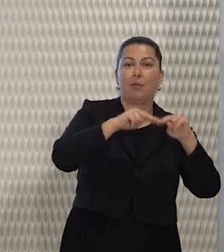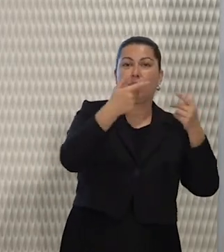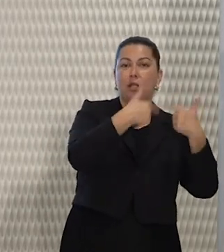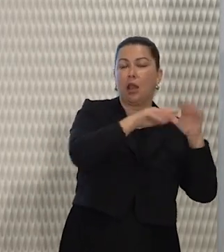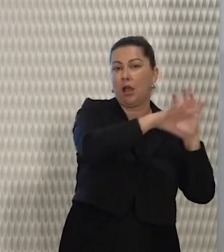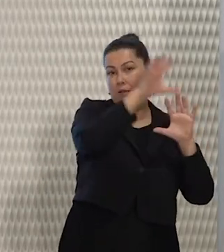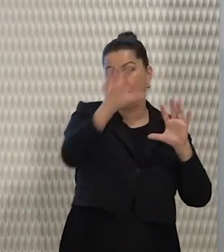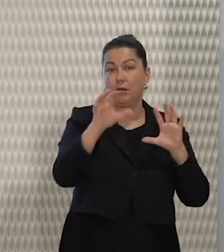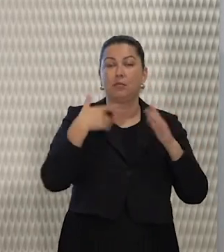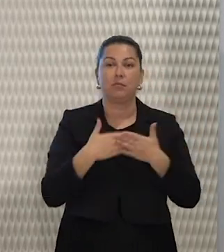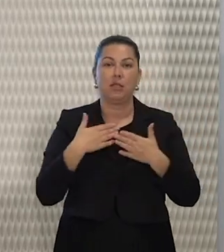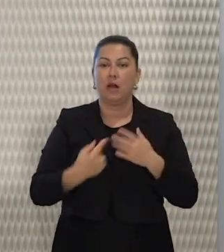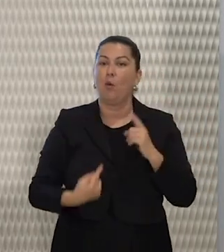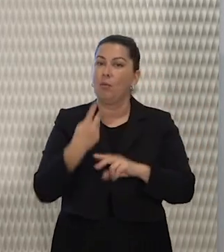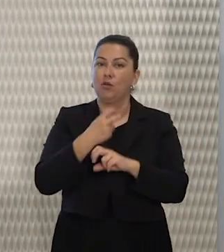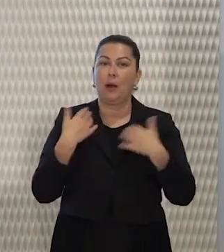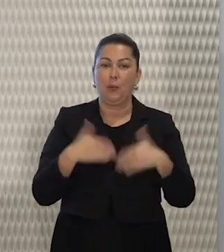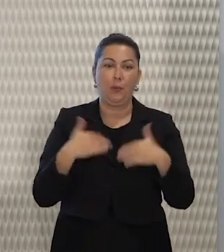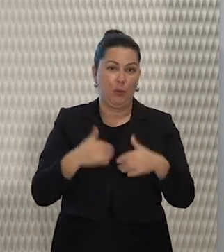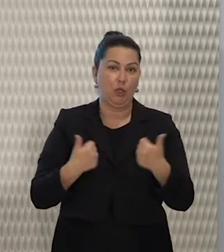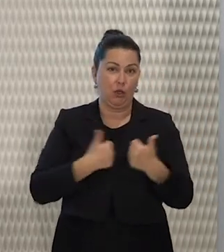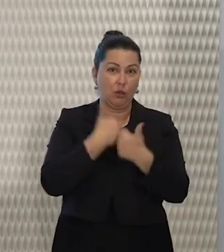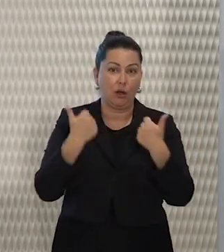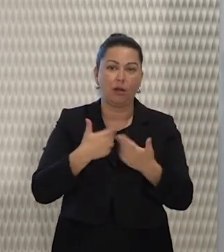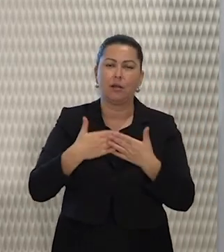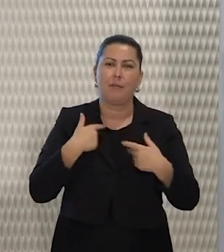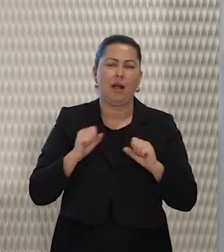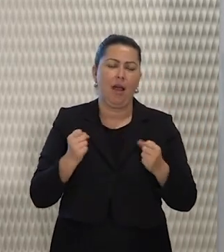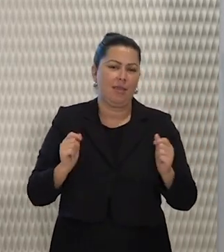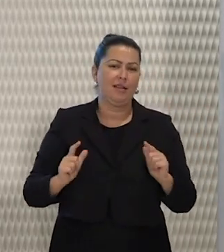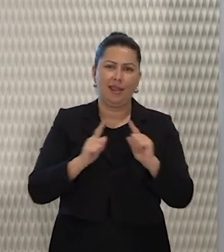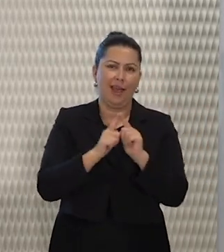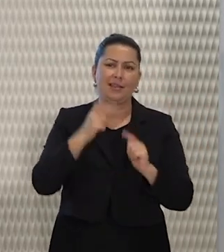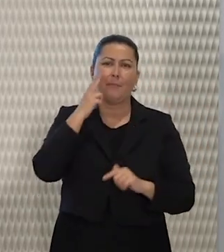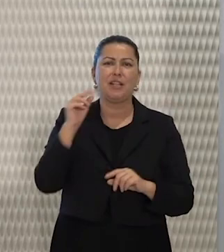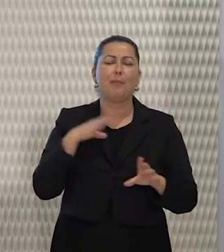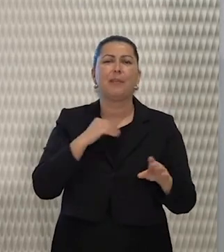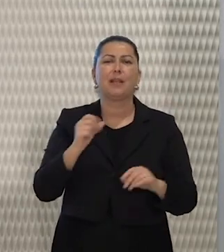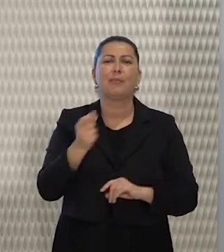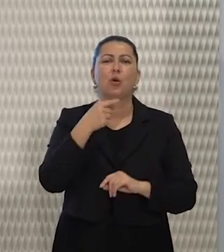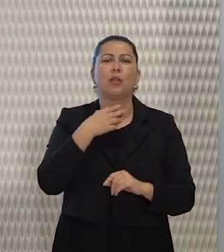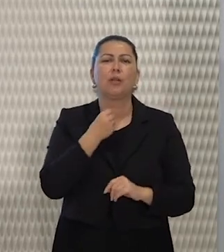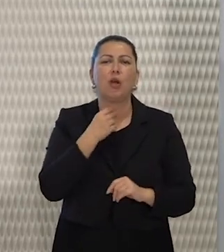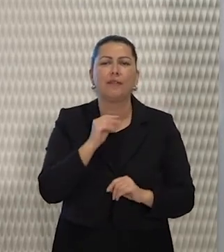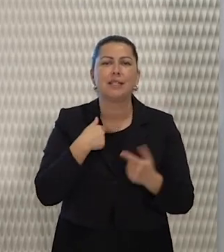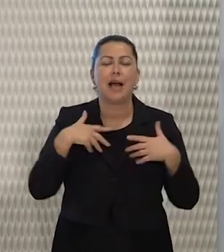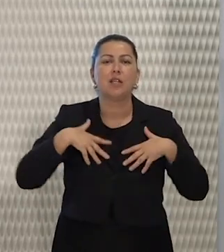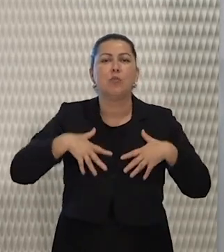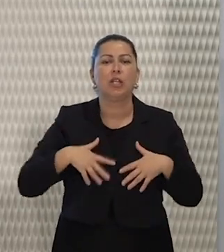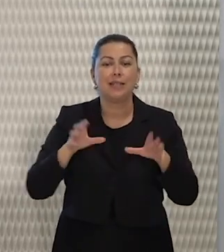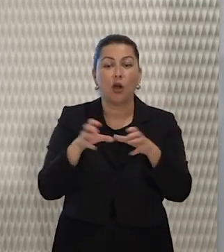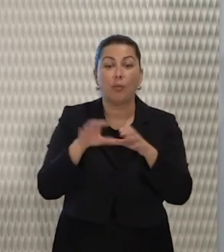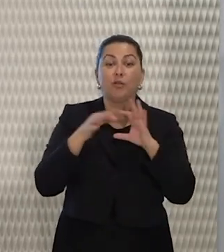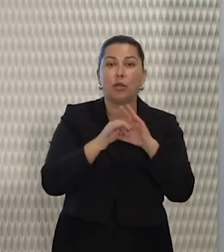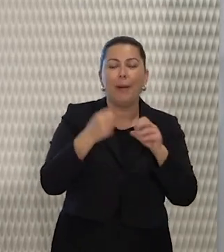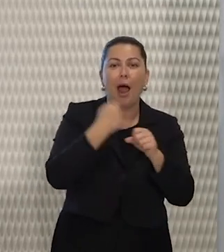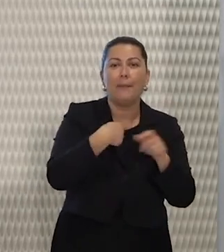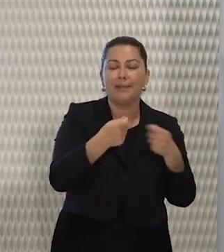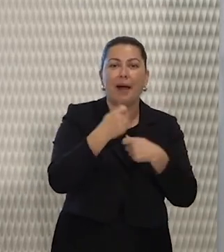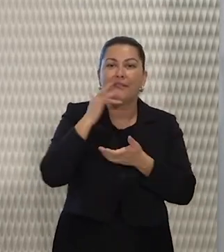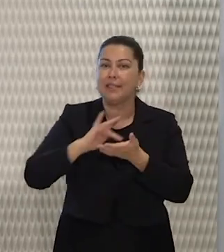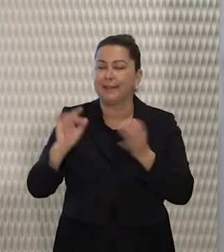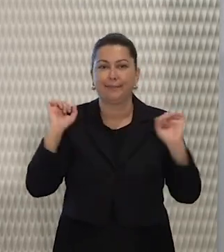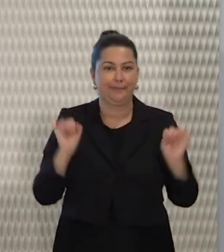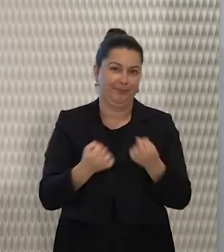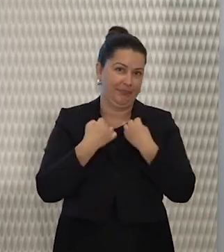Bundesländern. Und wir können uns das einfach nicht leisten, dass wir auf Menschen mit besonderen Bedürfnissen als Potenzialgruppe für den Arbeitsmarkt verzichten.